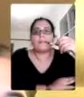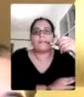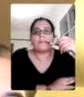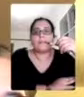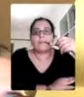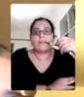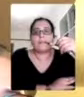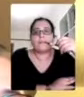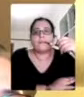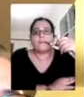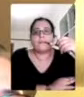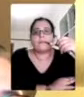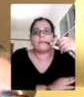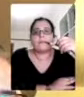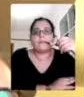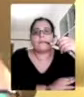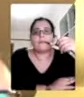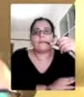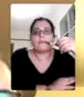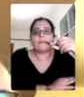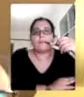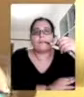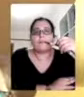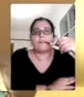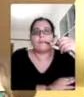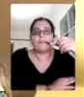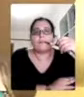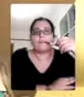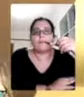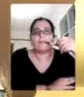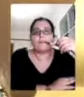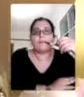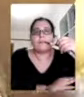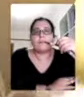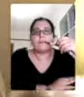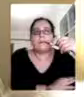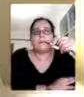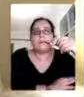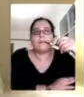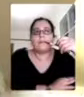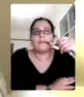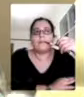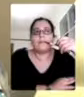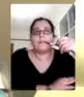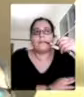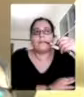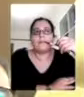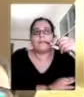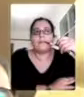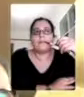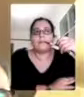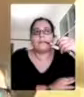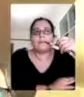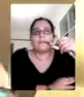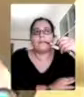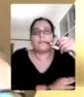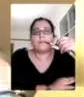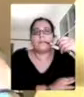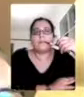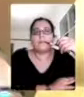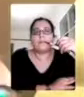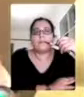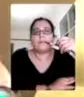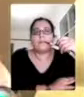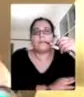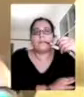üst tütünlerde olur. Alt tütünlere geçmez. Bunu da şey yapmak için şeyini kapatıp kapağını şöyle bir çalkalayıp 2-3 saat beklettiğiniz zaman